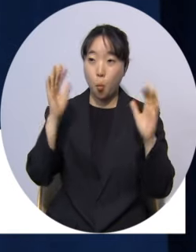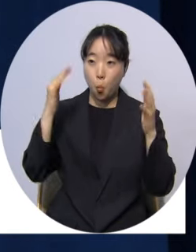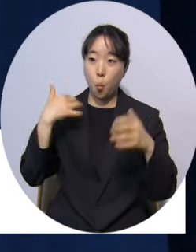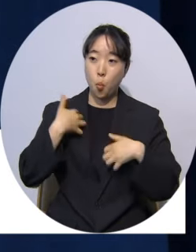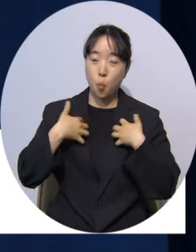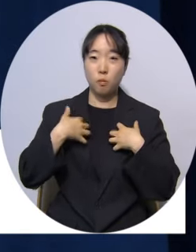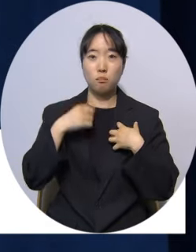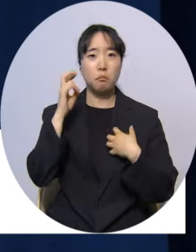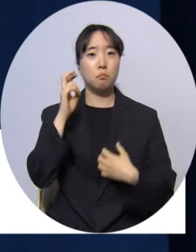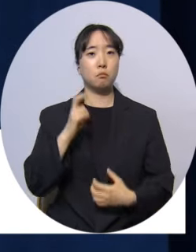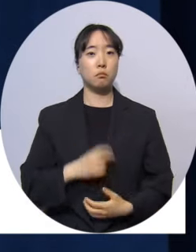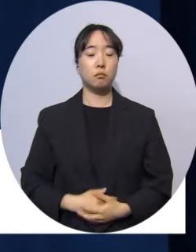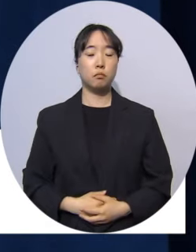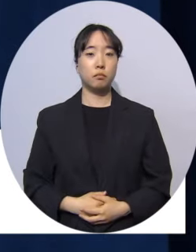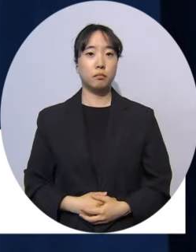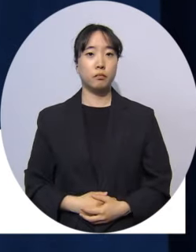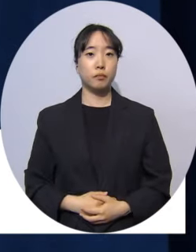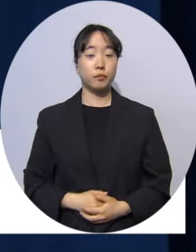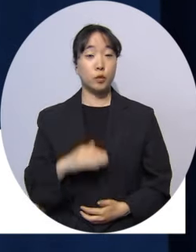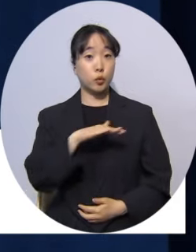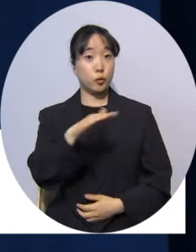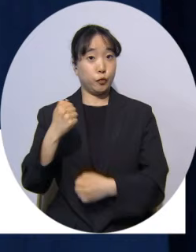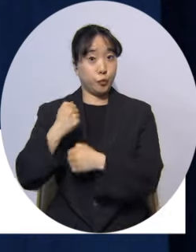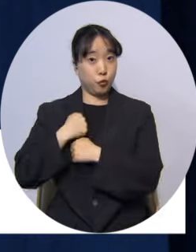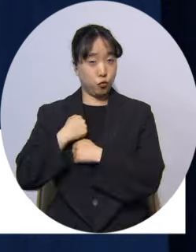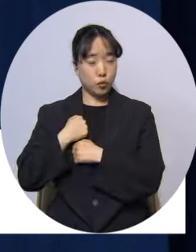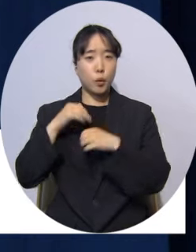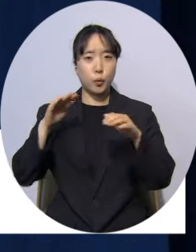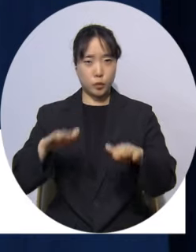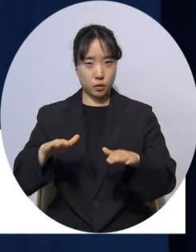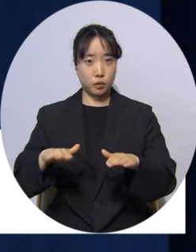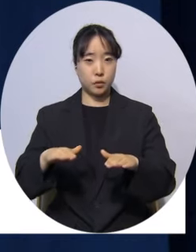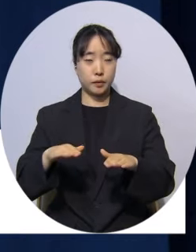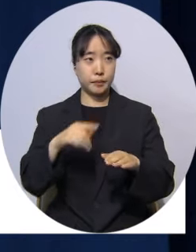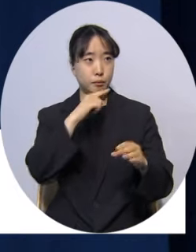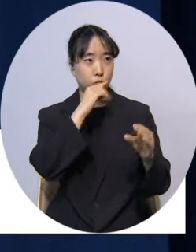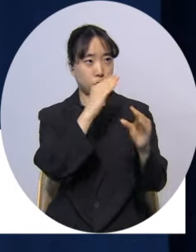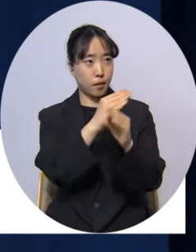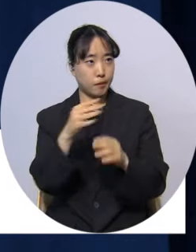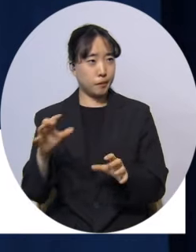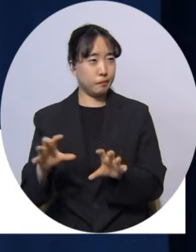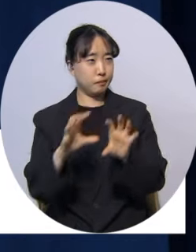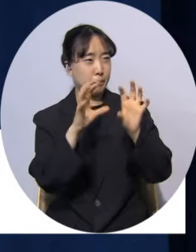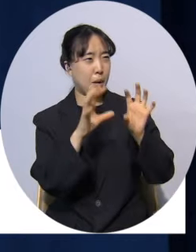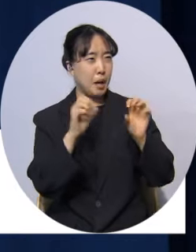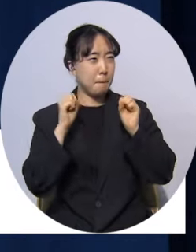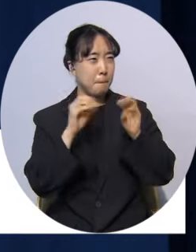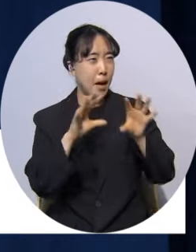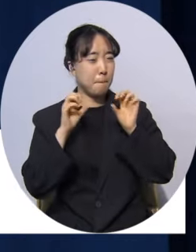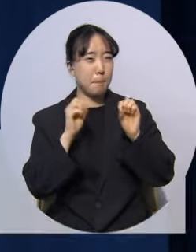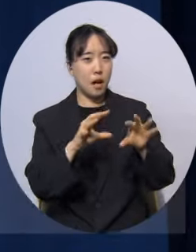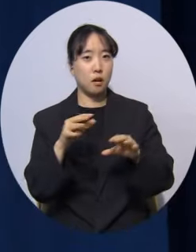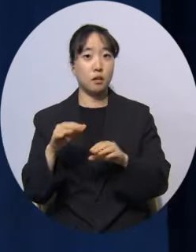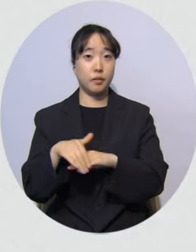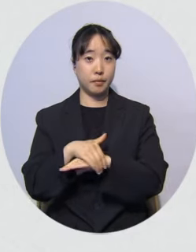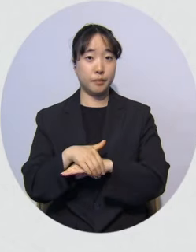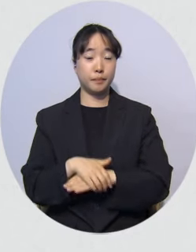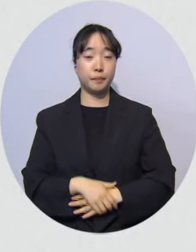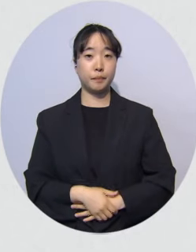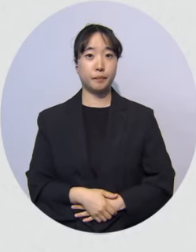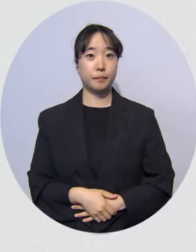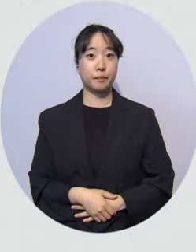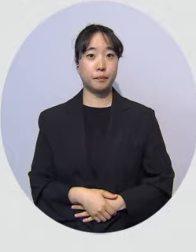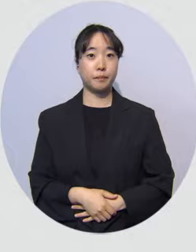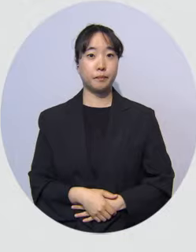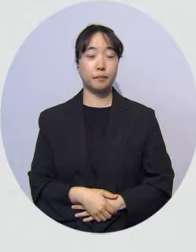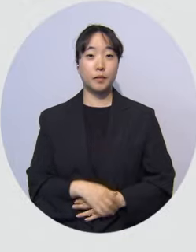전해줄 것입니다. 우리 군은 오늘 중 대북 확성기를 설치하고 방송을 실시할 것입니다.